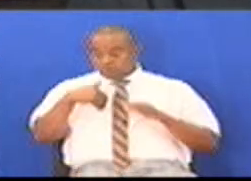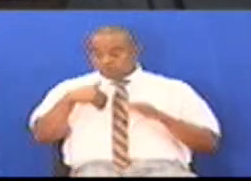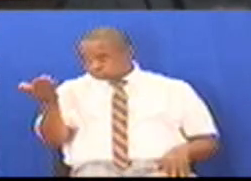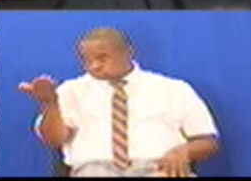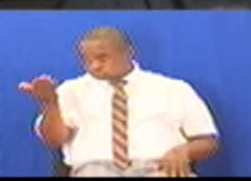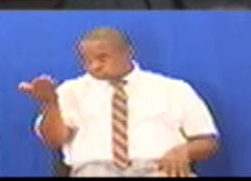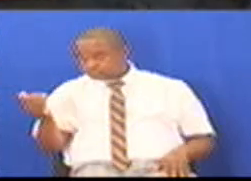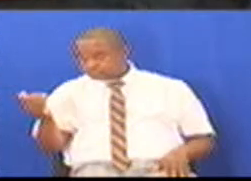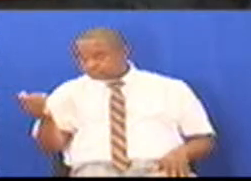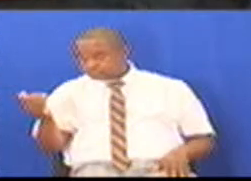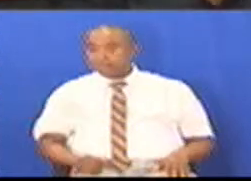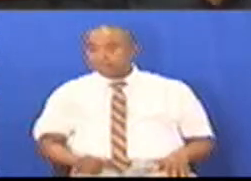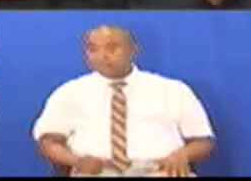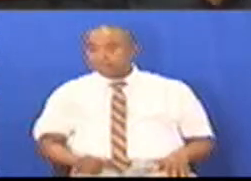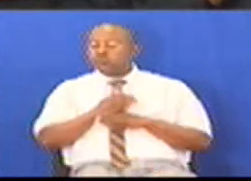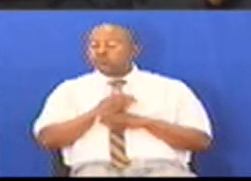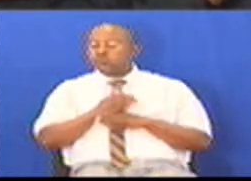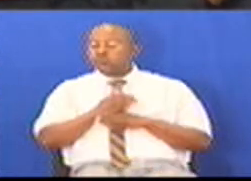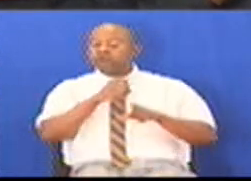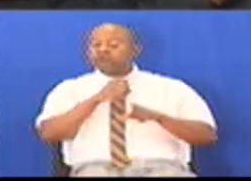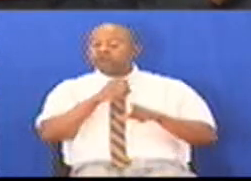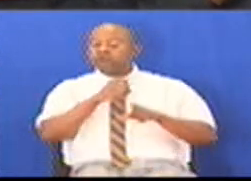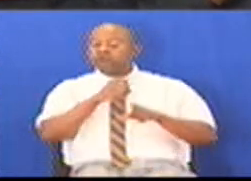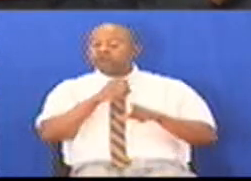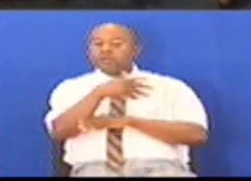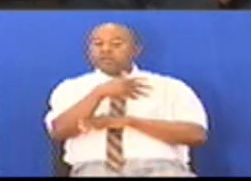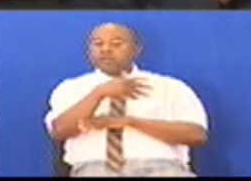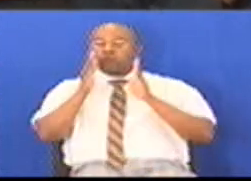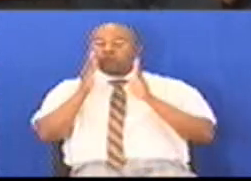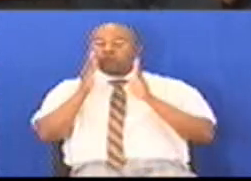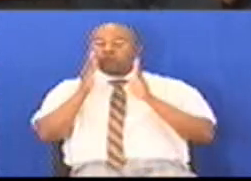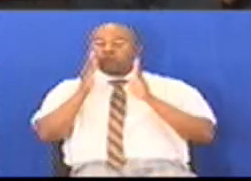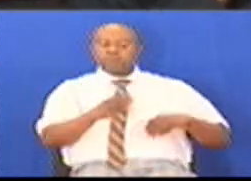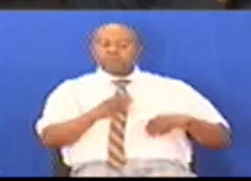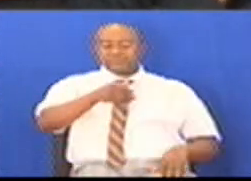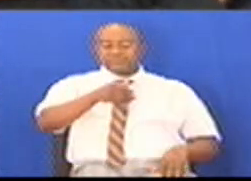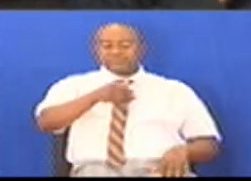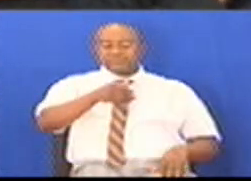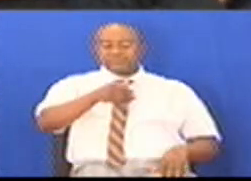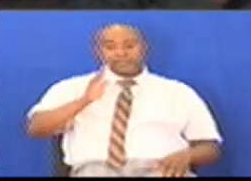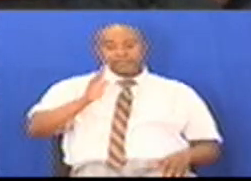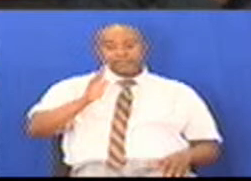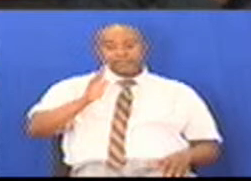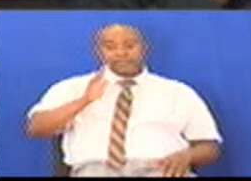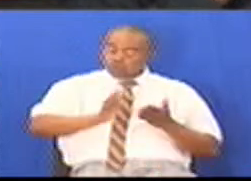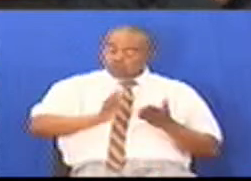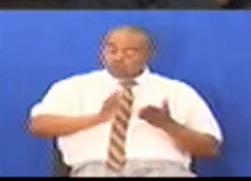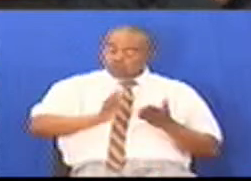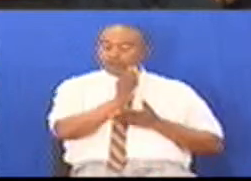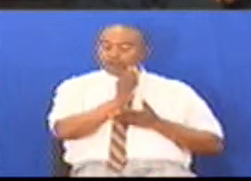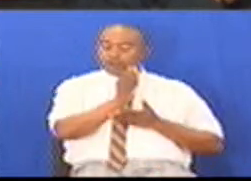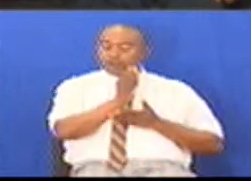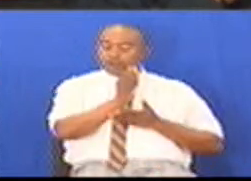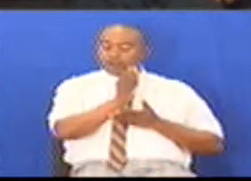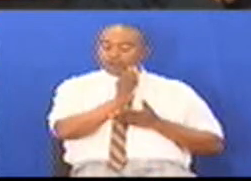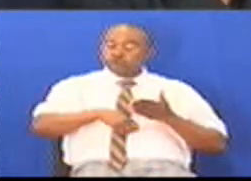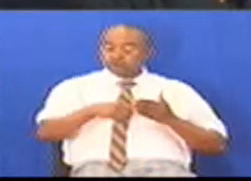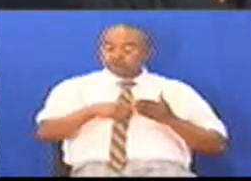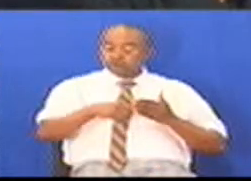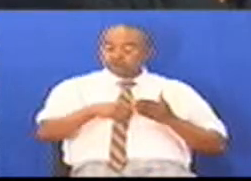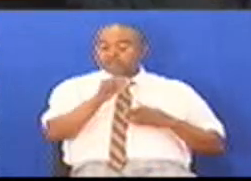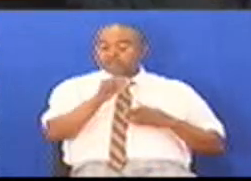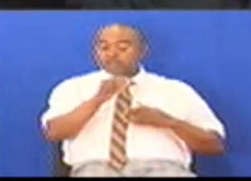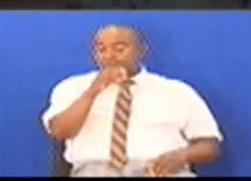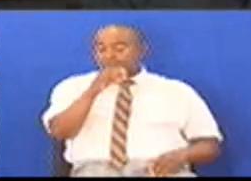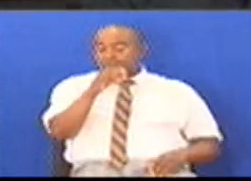uvuvi wa bahari kuu, kamati inaipongeza serikali kwa hatua yake ya kuondoa tozo ya dola 0.4 kwa kilo moja ya samaki